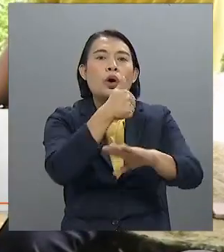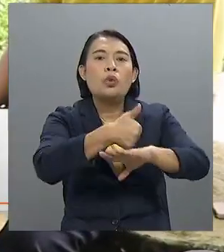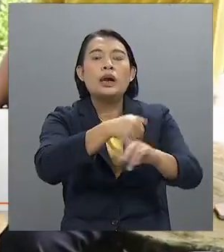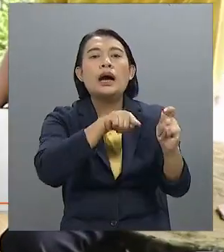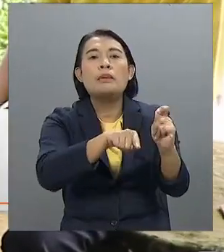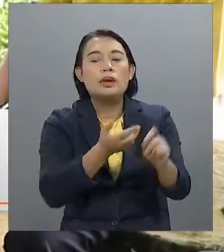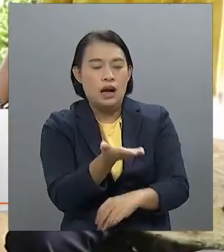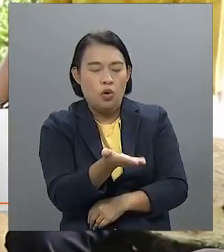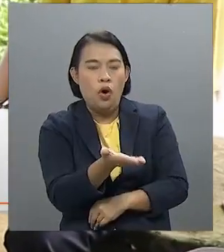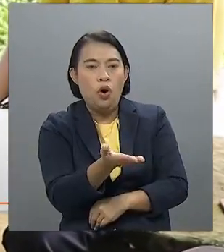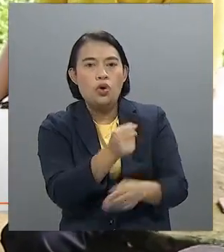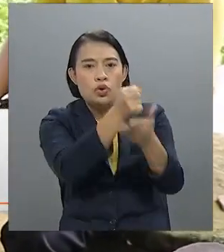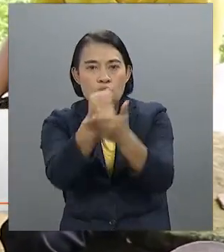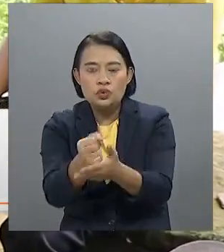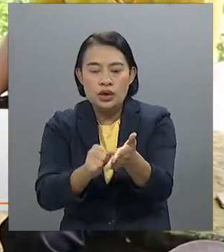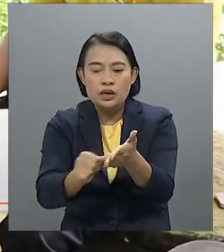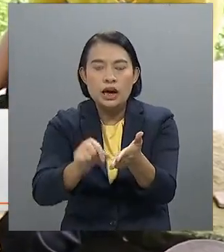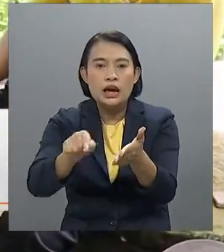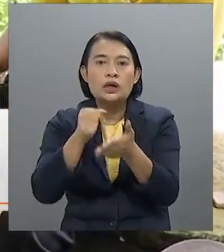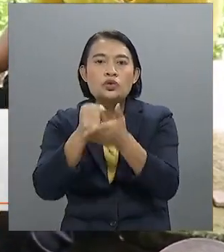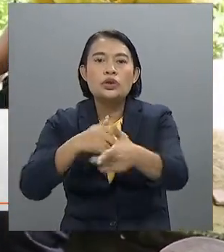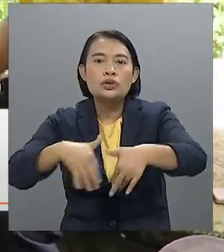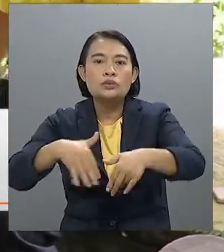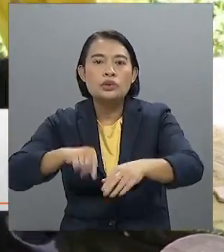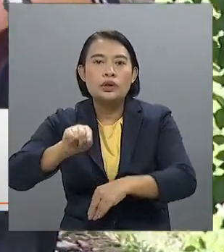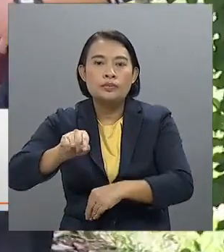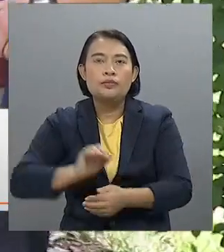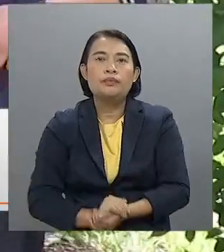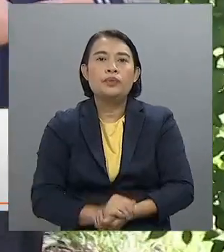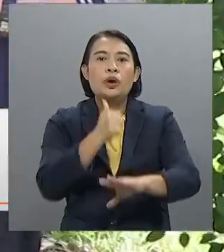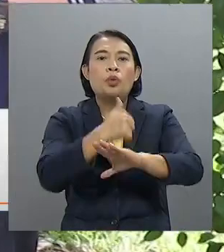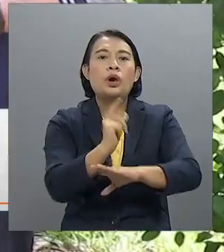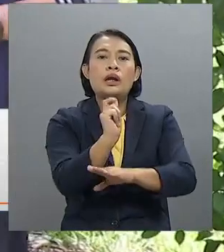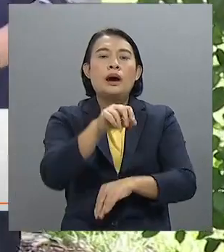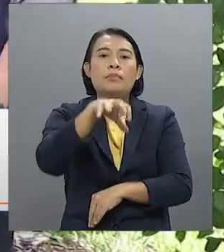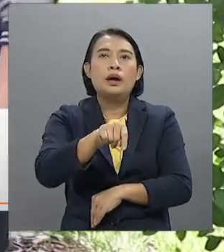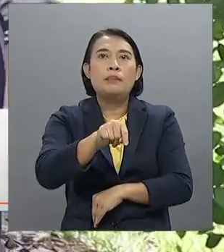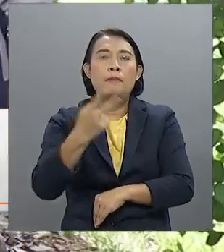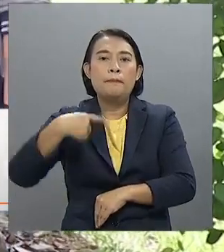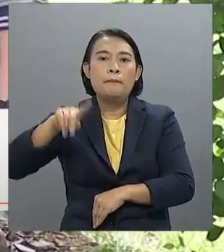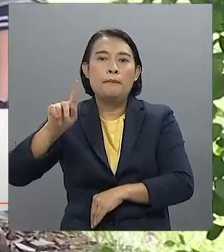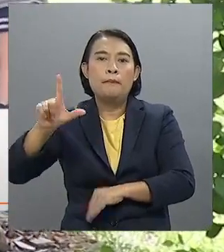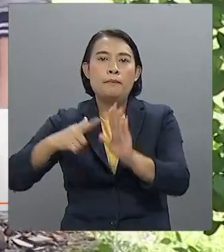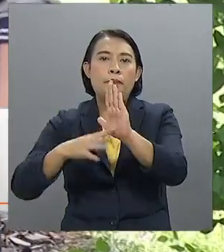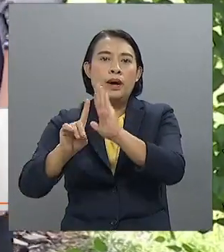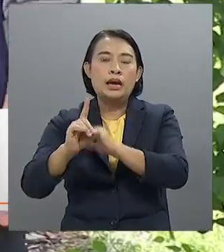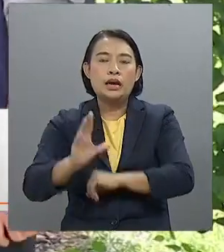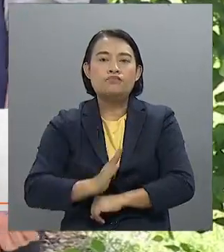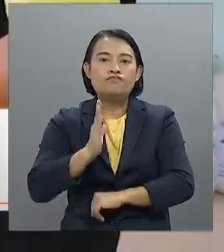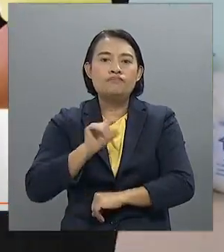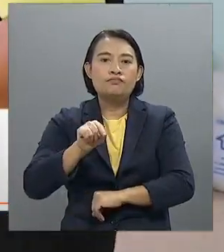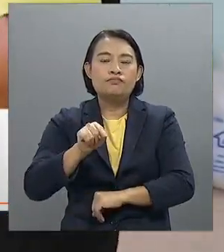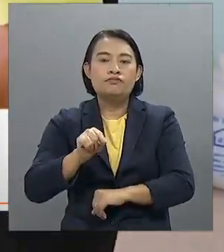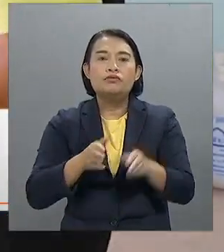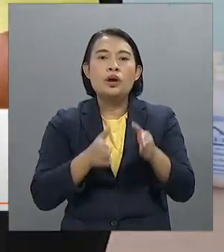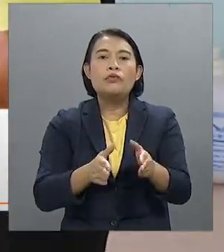วยหาแนวทางแก้ไขปัญหาให้ชาวบ้านหน่อยในอำเภอเทิงก็เลยส่งปลัดอาวุโสแล้วก็ปลัดฝ่ายความมั่นคงค่ะมาลงพื้น